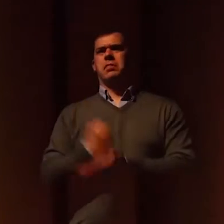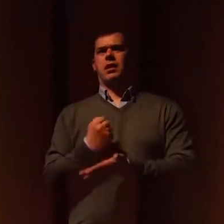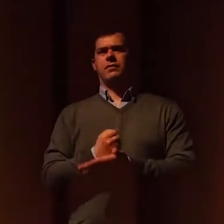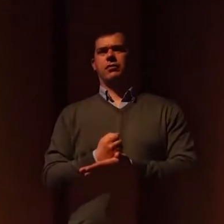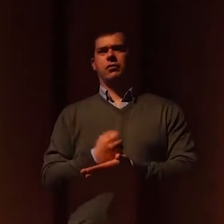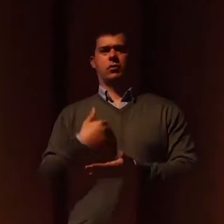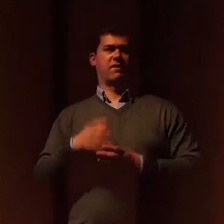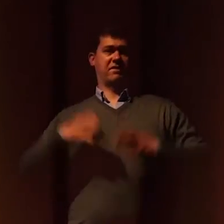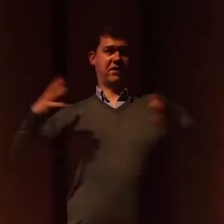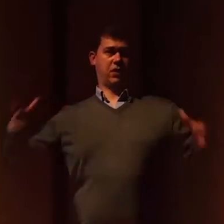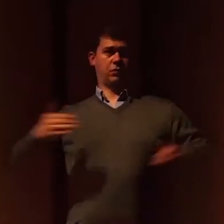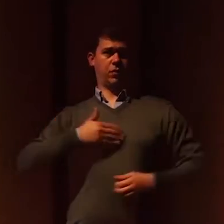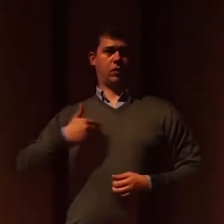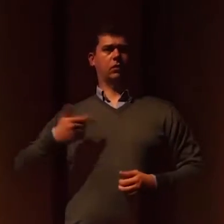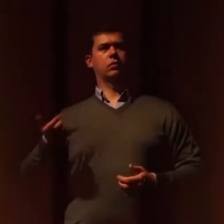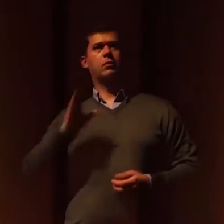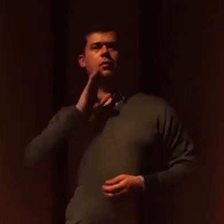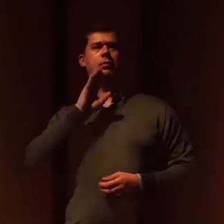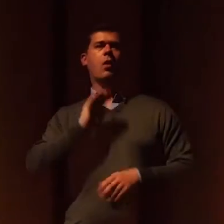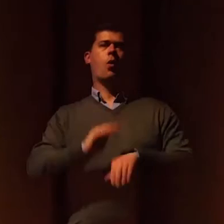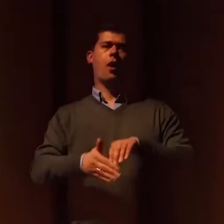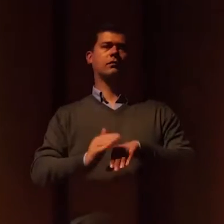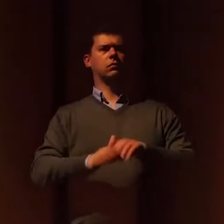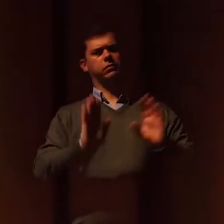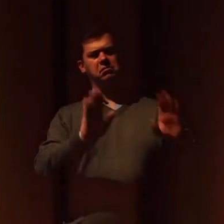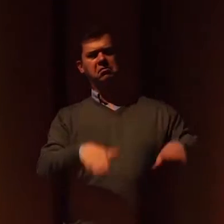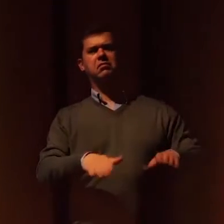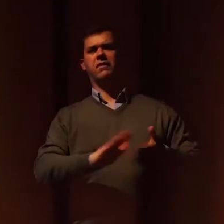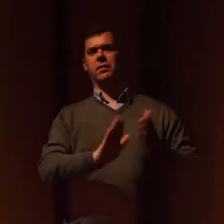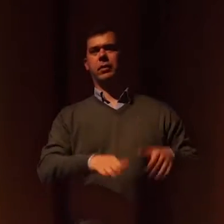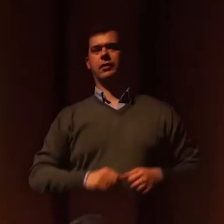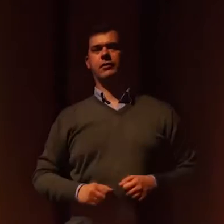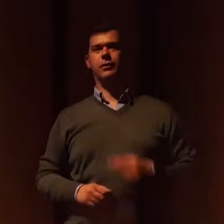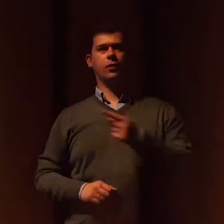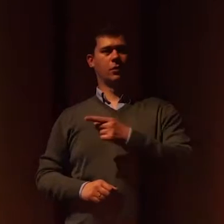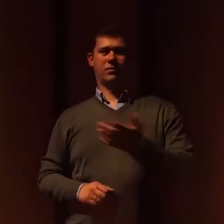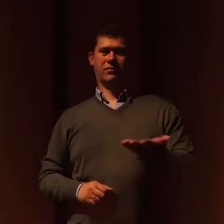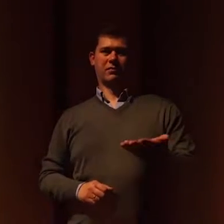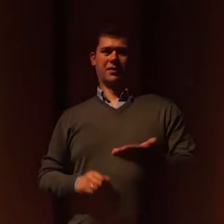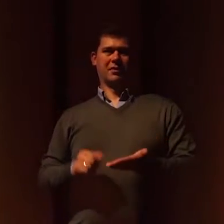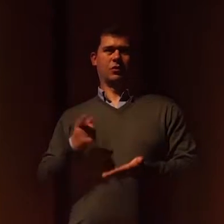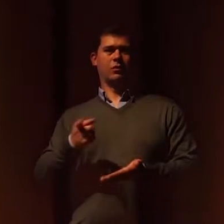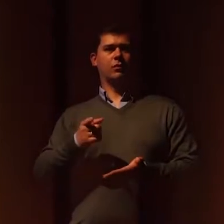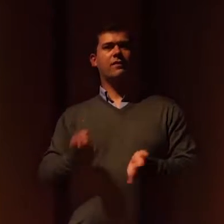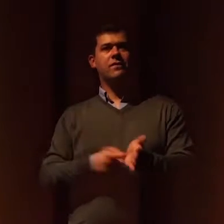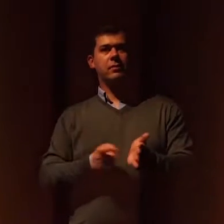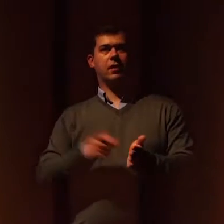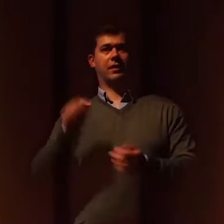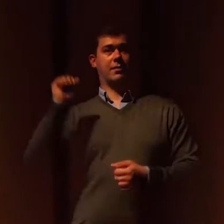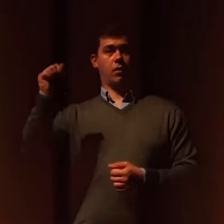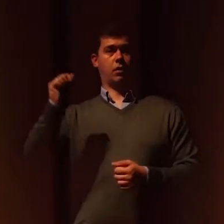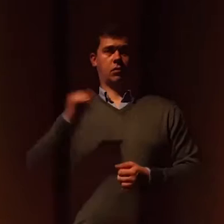którą większość tak trochę na zasadzie łaskawości daje mniejszości Jeszcze raz podkreślam to jest absolutnie podstawowy wymóg państwa